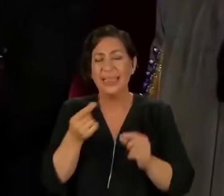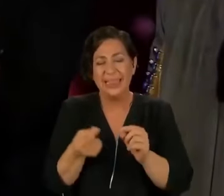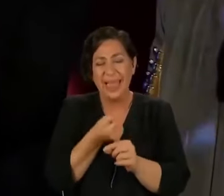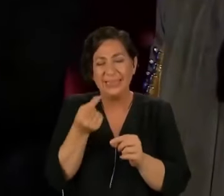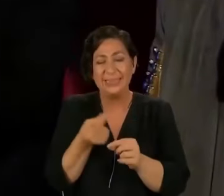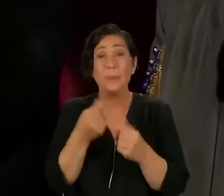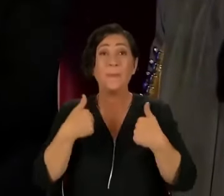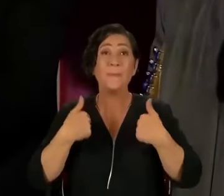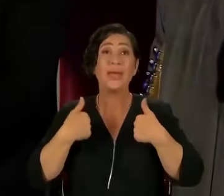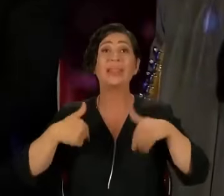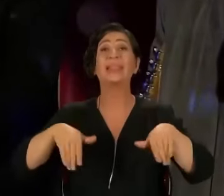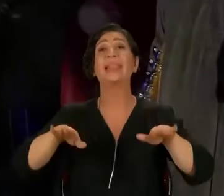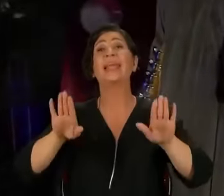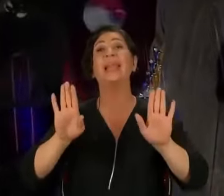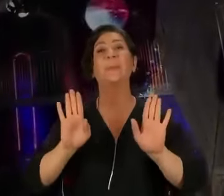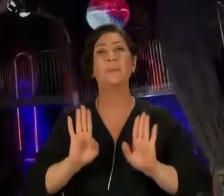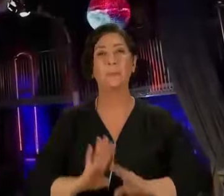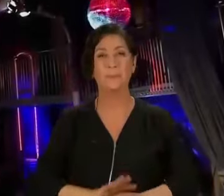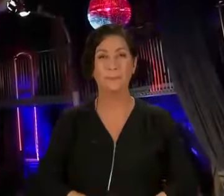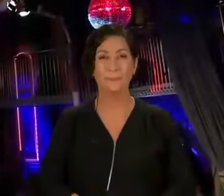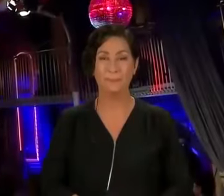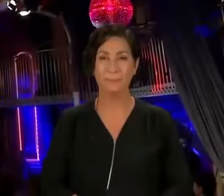terzin ben değilim.